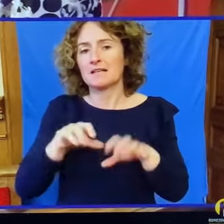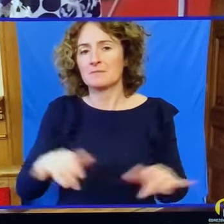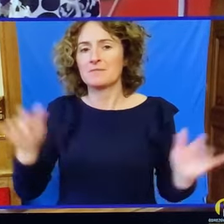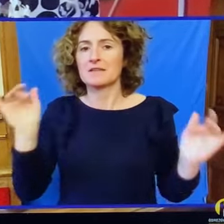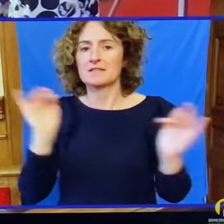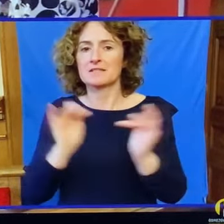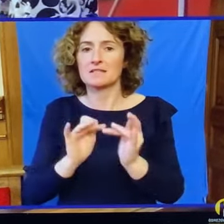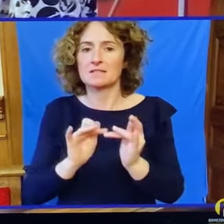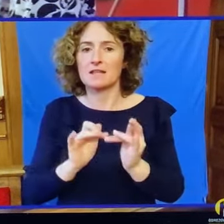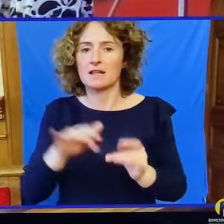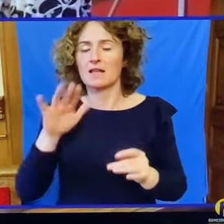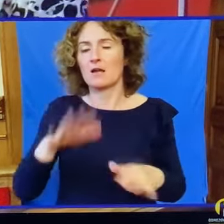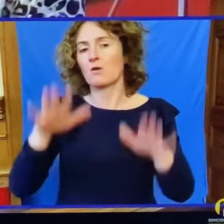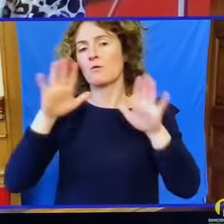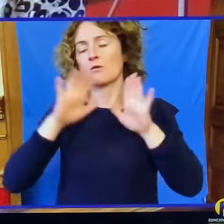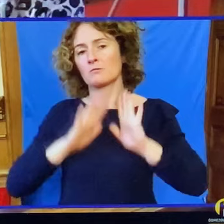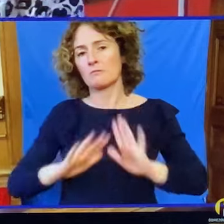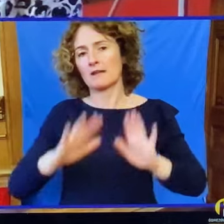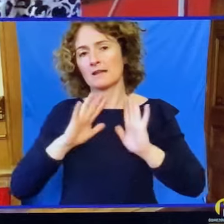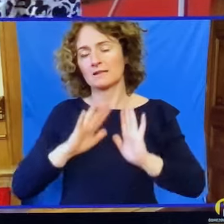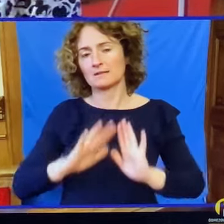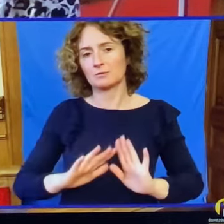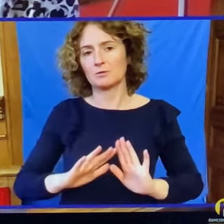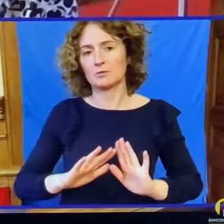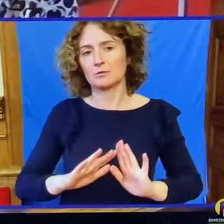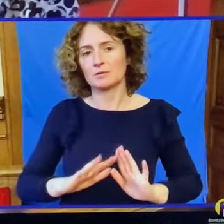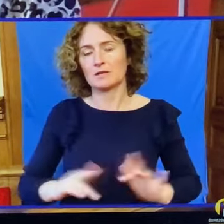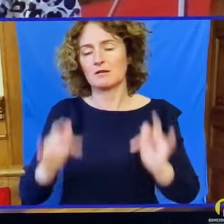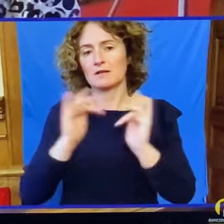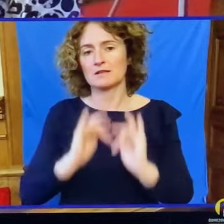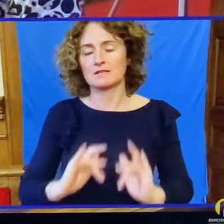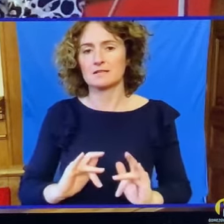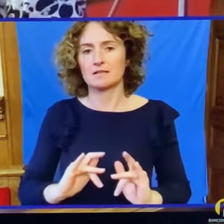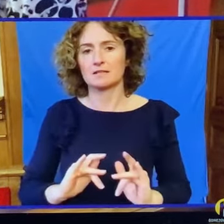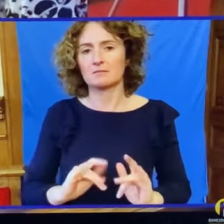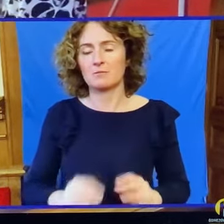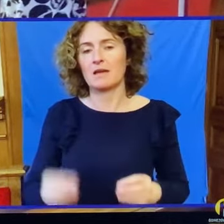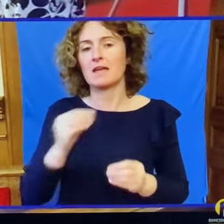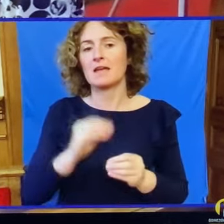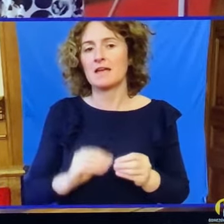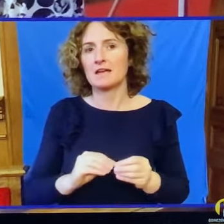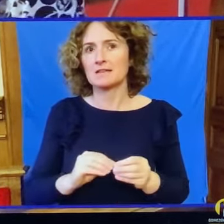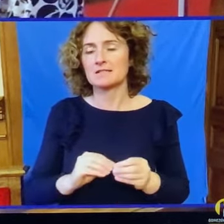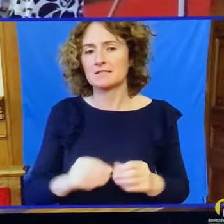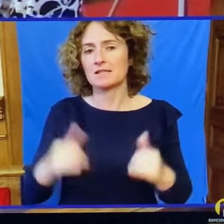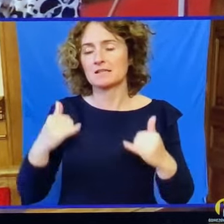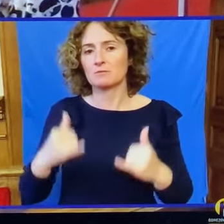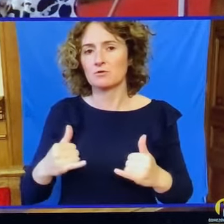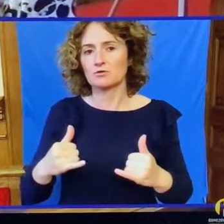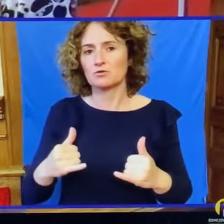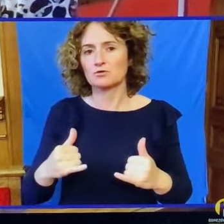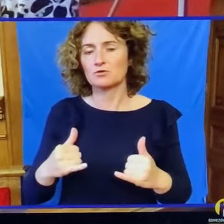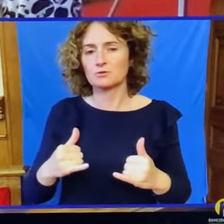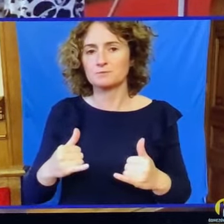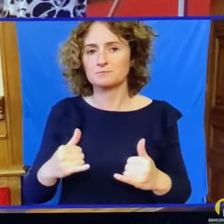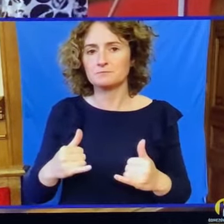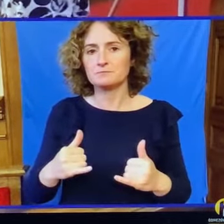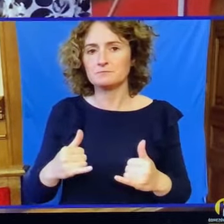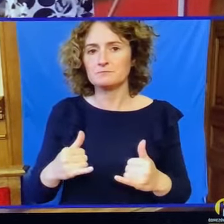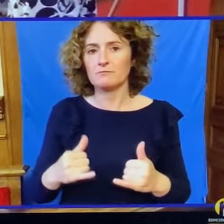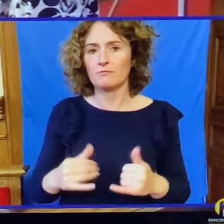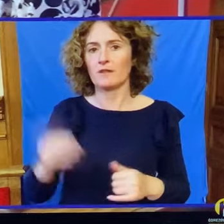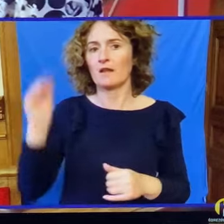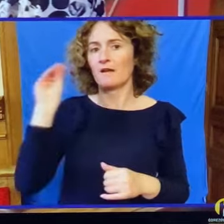zsarolás győz. Ezért arra szólítom fel önöket, tegyenek meg mindent azért, hogy ez a